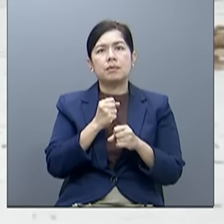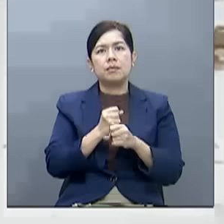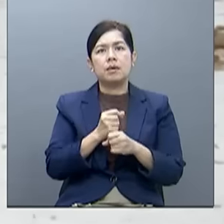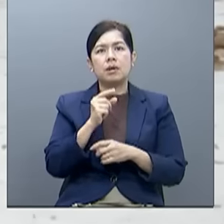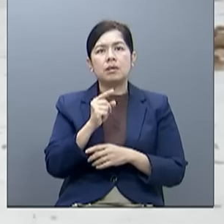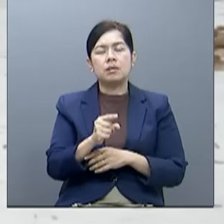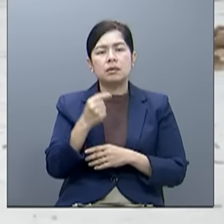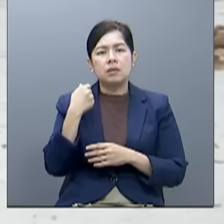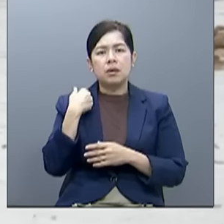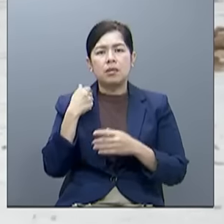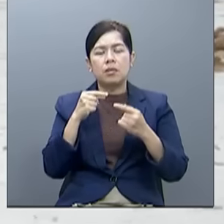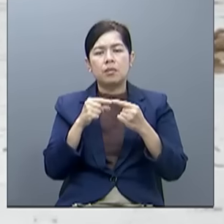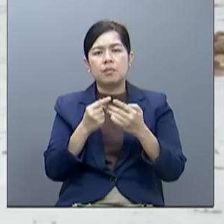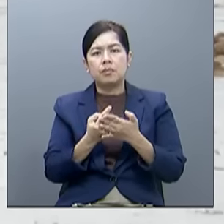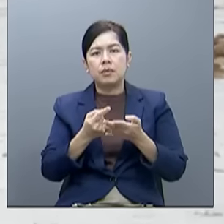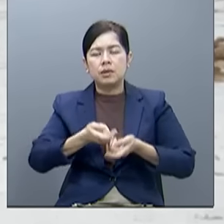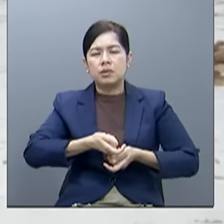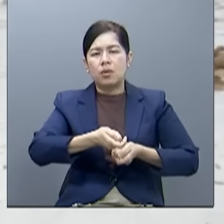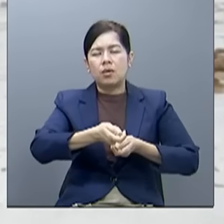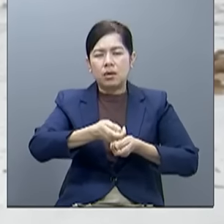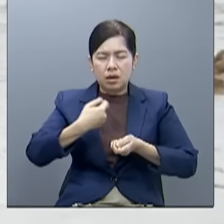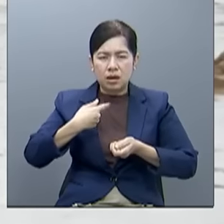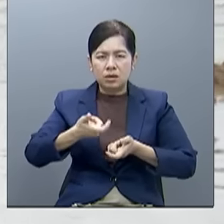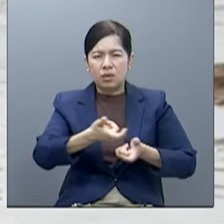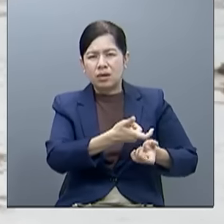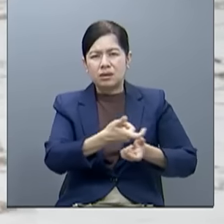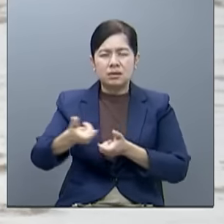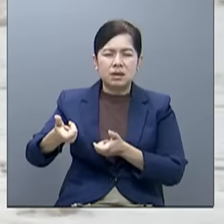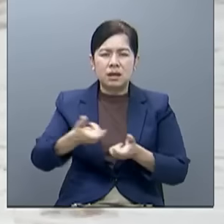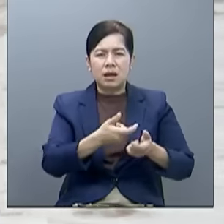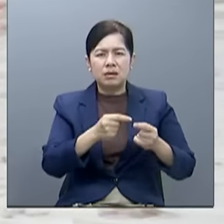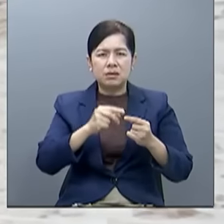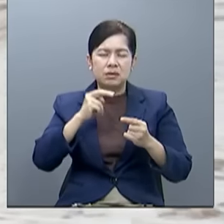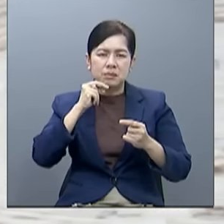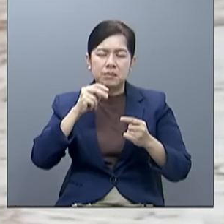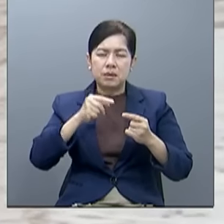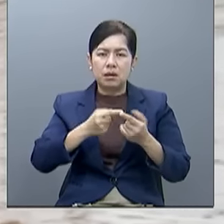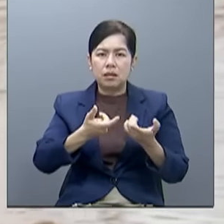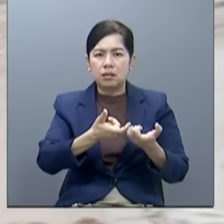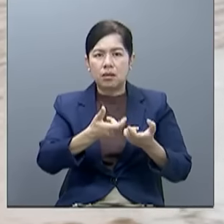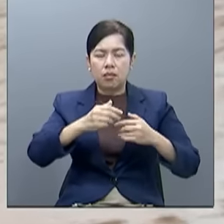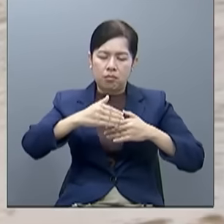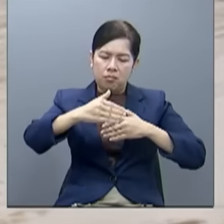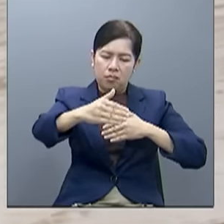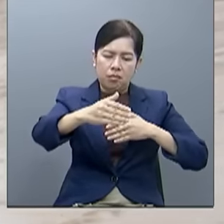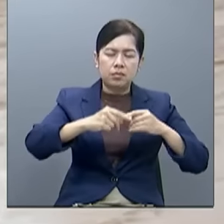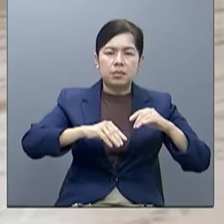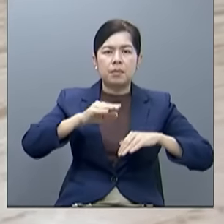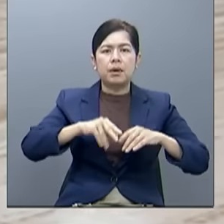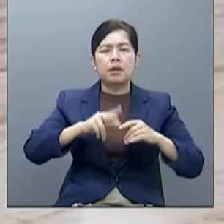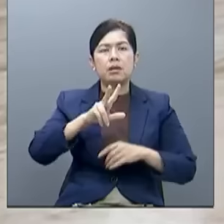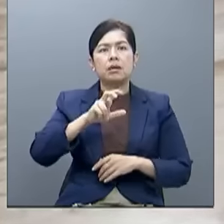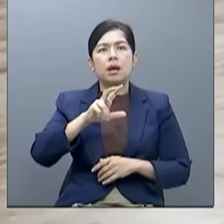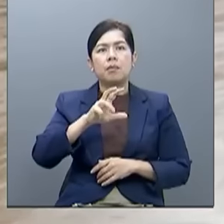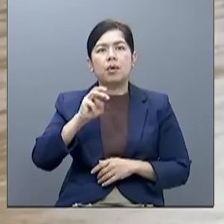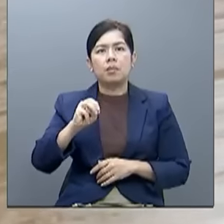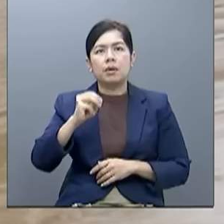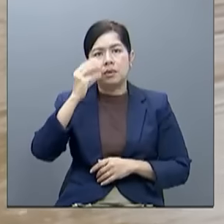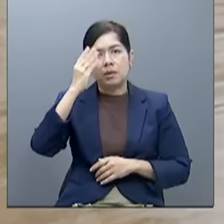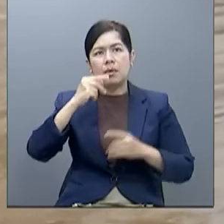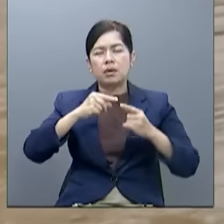กับเวลานะครับเก็บกวาดโคลนทั้งหมดที่กองอยู่บนถนนระยะทางประมาณ300เมตรท่ามกลางสายฝนที่ตกลงมาตลอดเวล